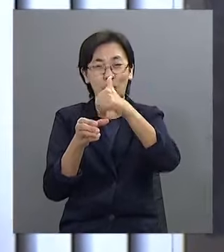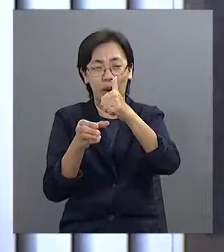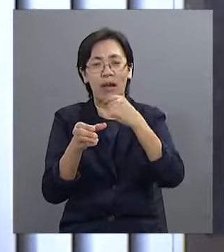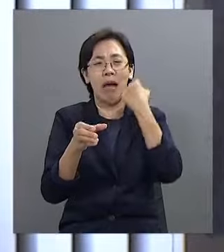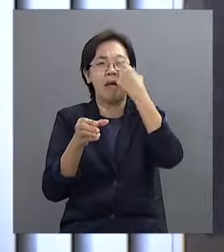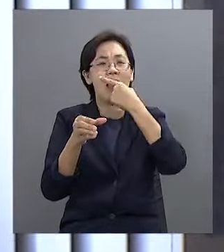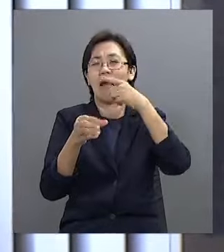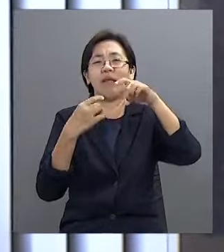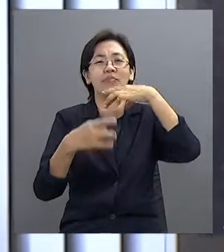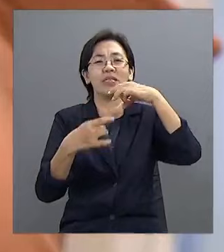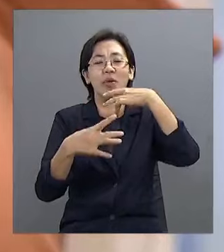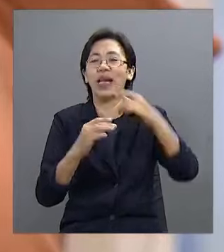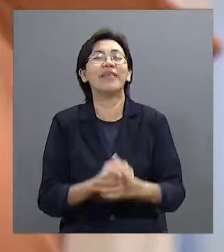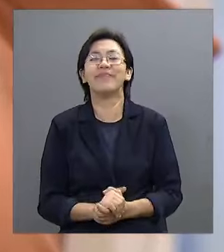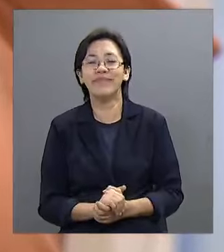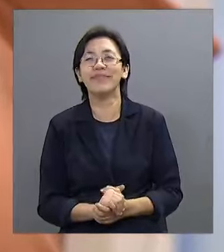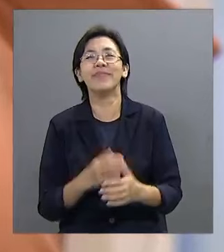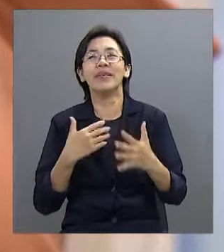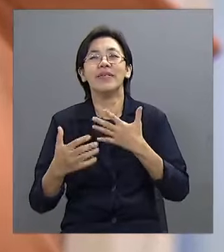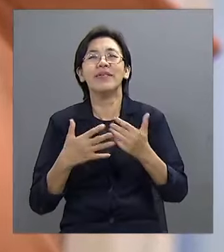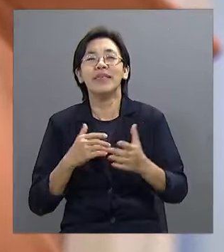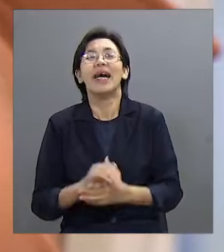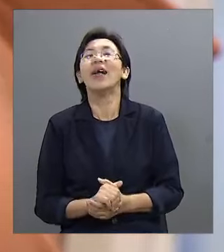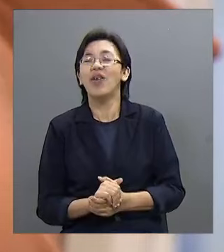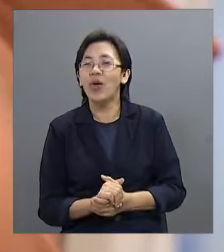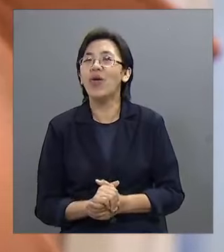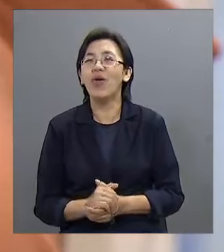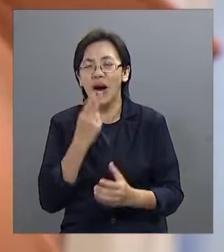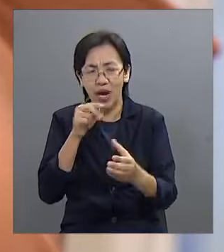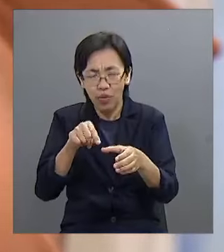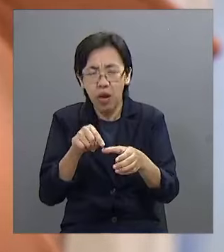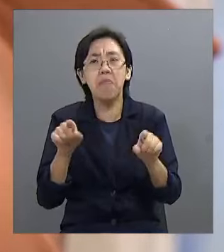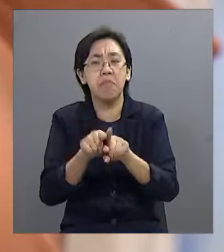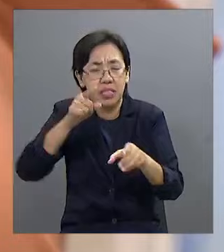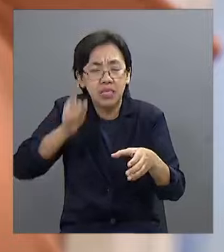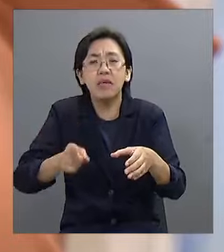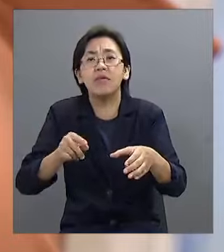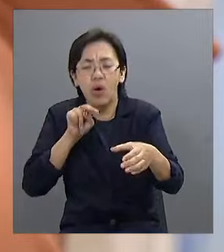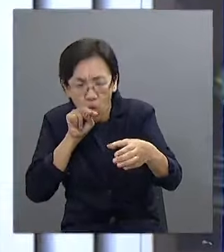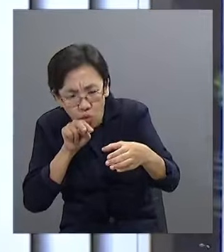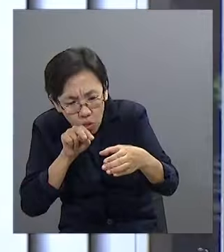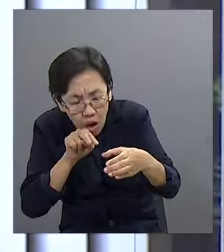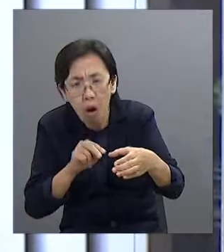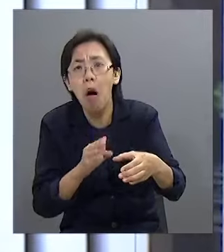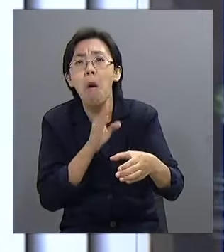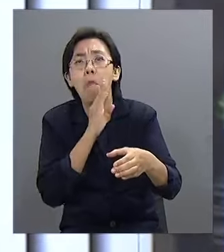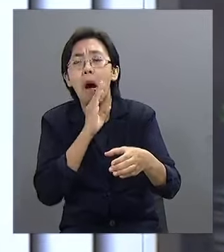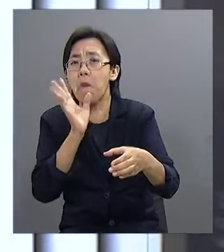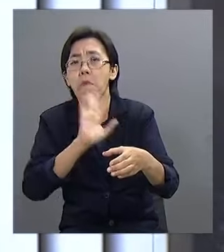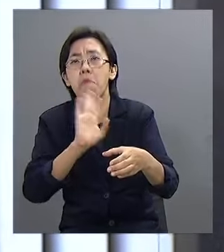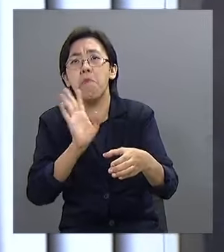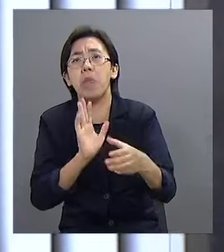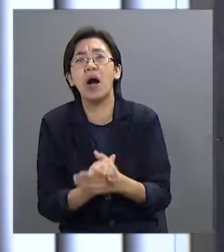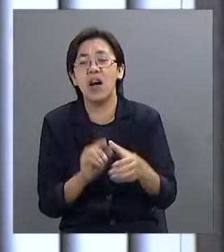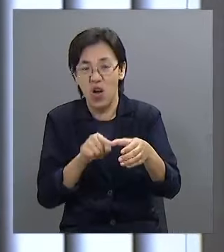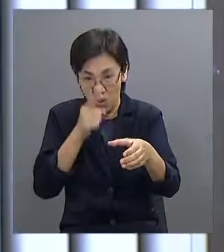เป็นไอเดียสร้างรายได้ที่ผมเองก็เพิ่งรู้นะแล้วมันเหมือนจริงมากคุณผู้ชมถ้าเกิดดูใกล้ๆอ่ะคือมันไม่ใช่ของปลอมนะฮ ะ คุณผู้ชมทั้งสองท่านมันคือของจริง ให้